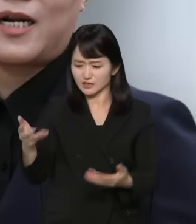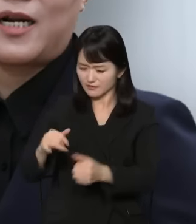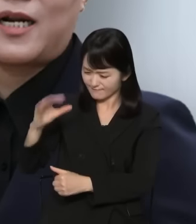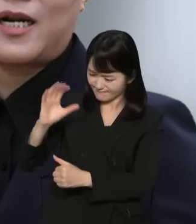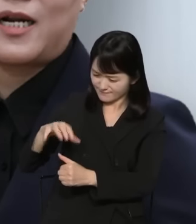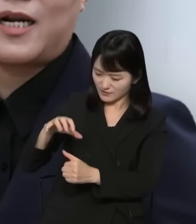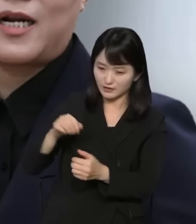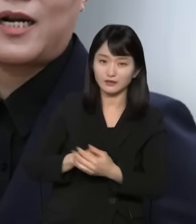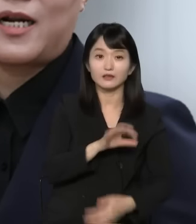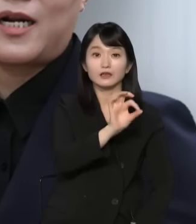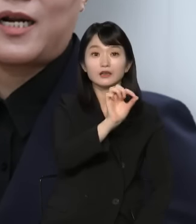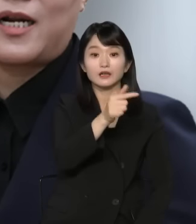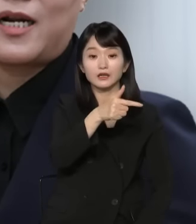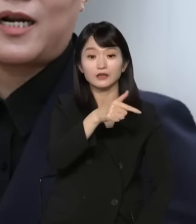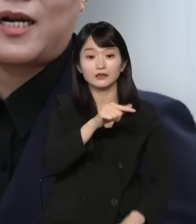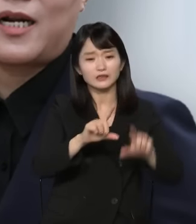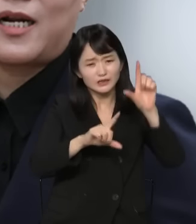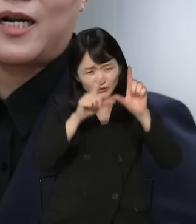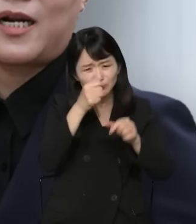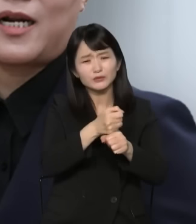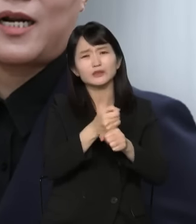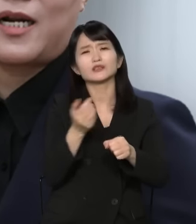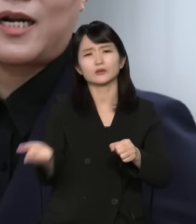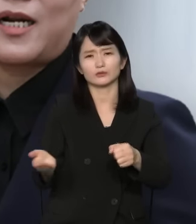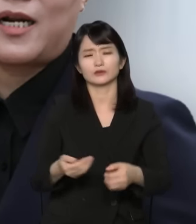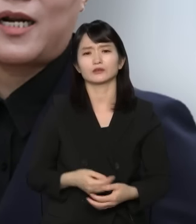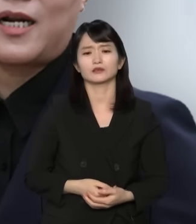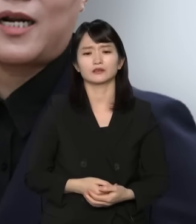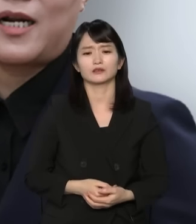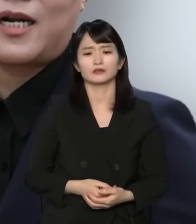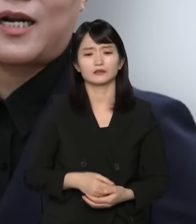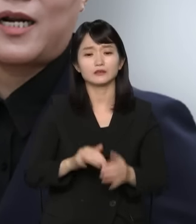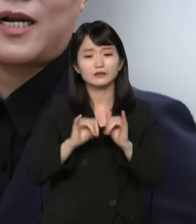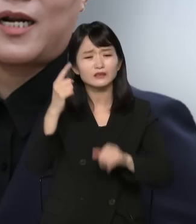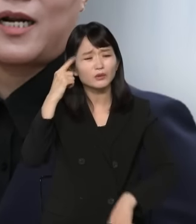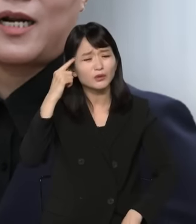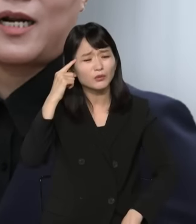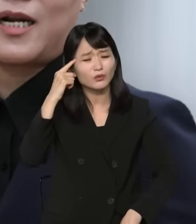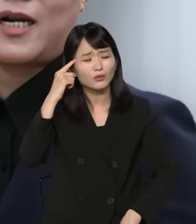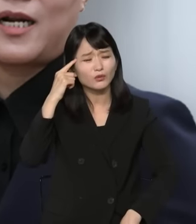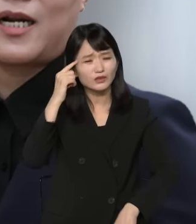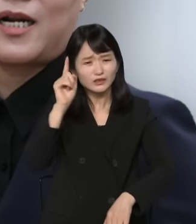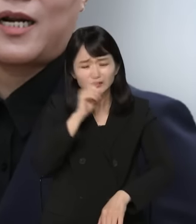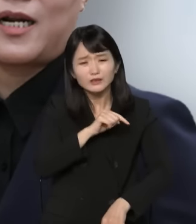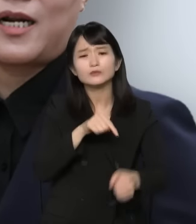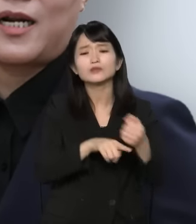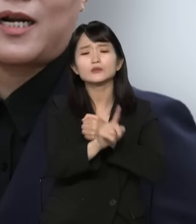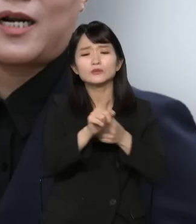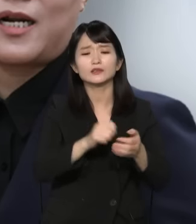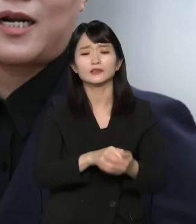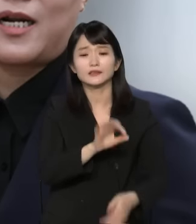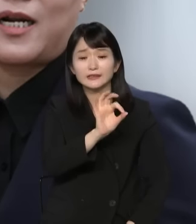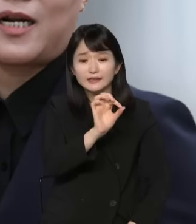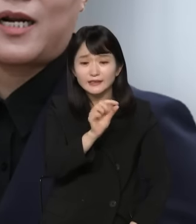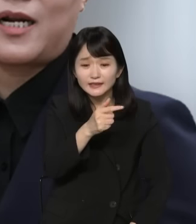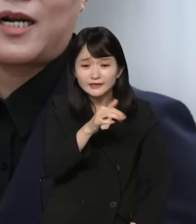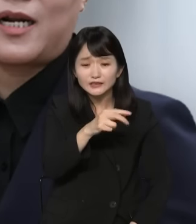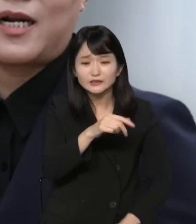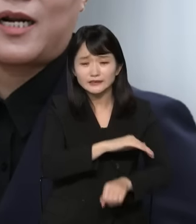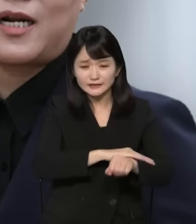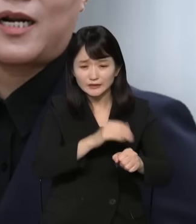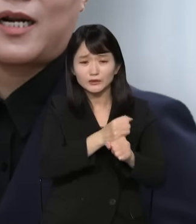안철수도 이미지를 만들어 줘야 되잖아네네 아니 사람들이 왜 머리가 안 돌아가 안철수를 만들어 주고